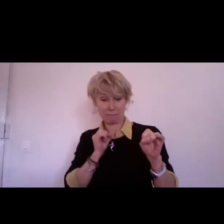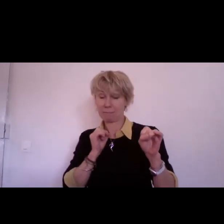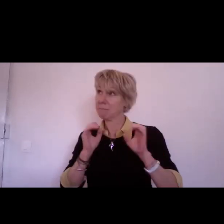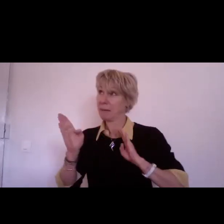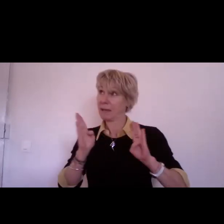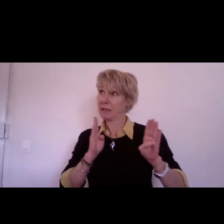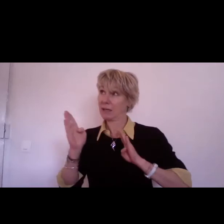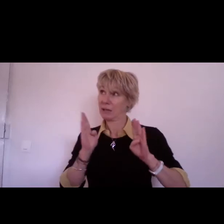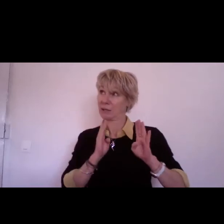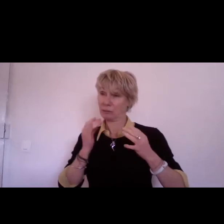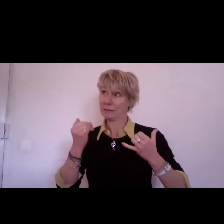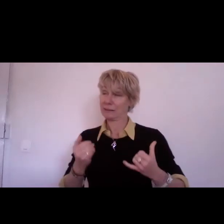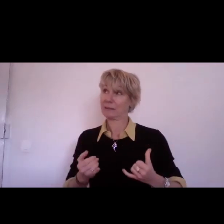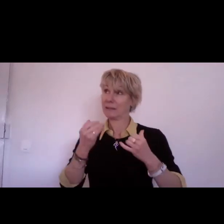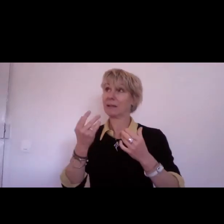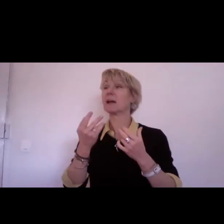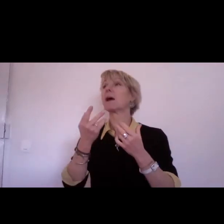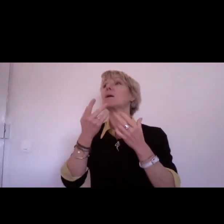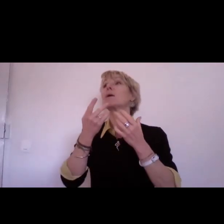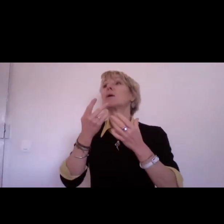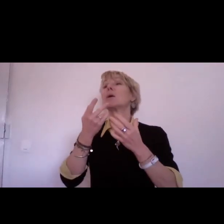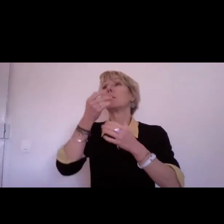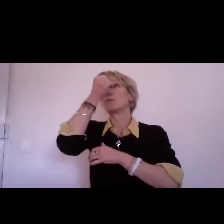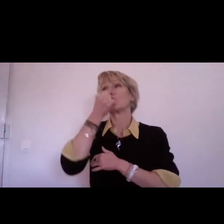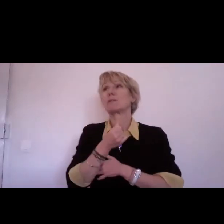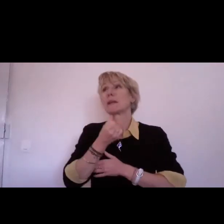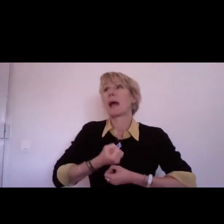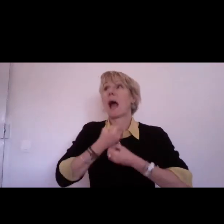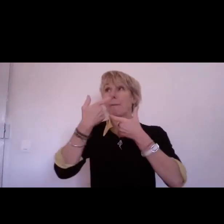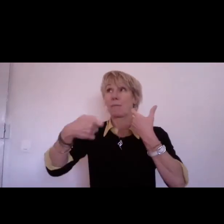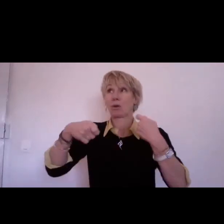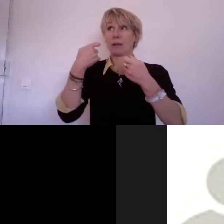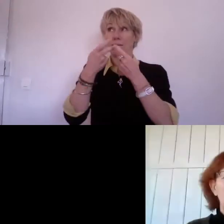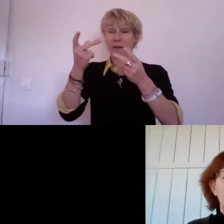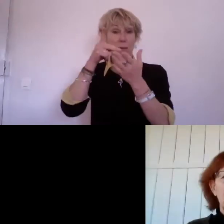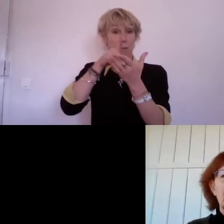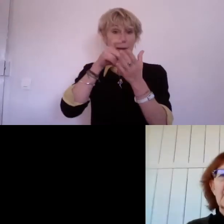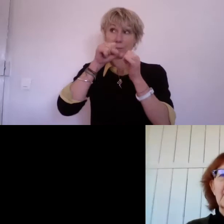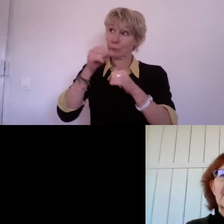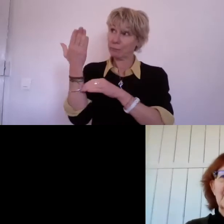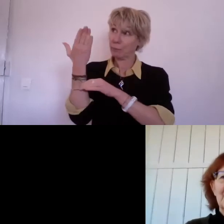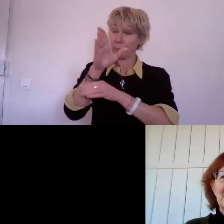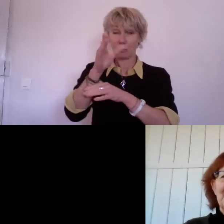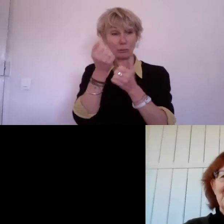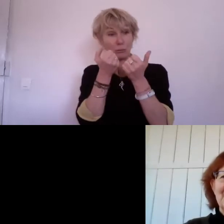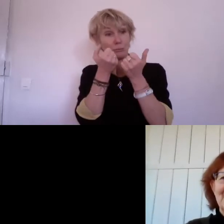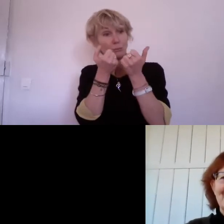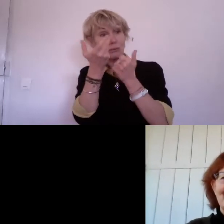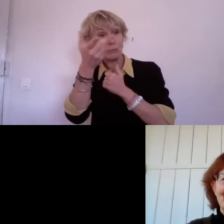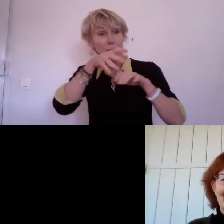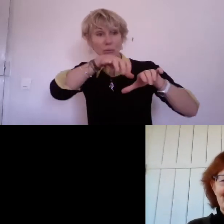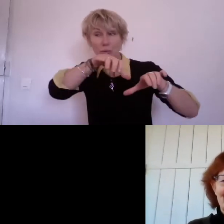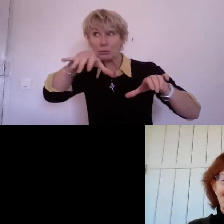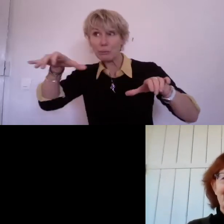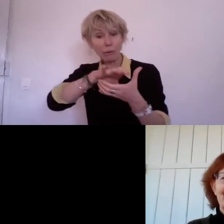moderne de la ville de Paris. Est-ce que vous voulez nous présenter les supports de médiation, les méditations guidées en podcast,